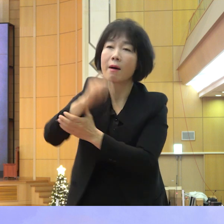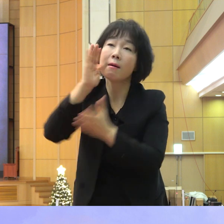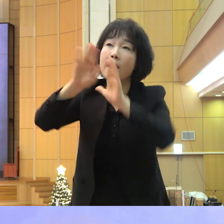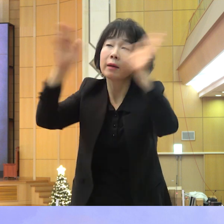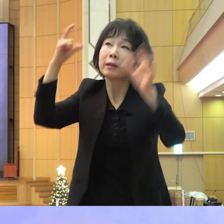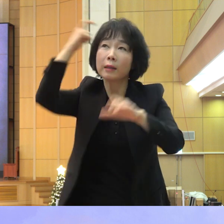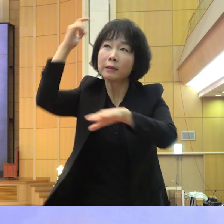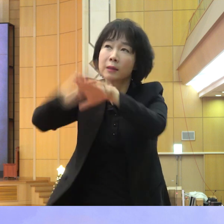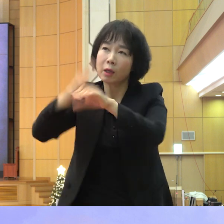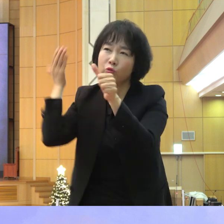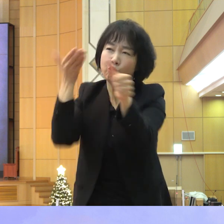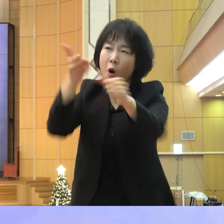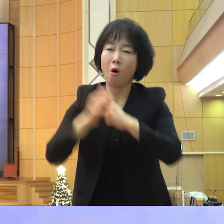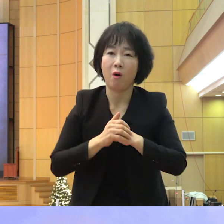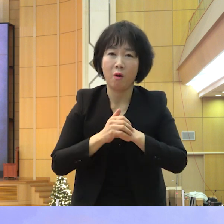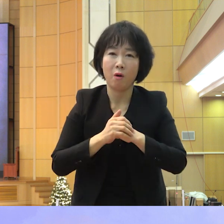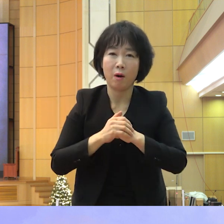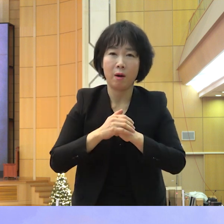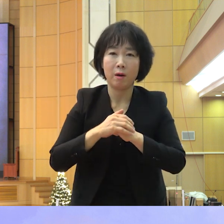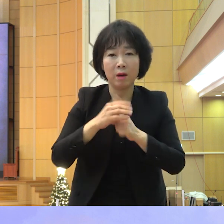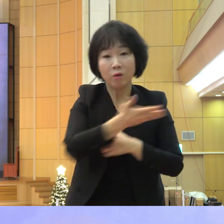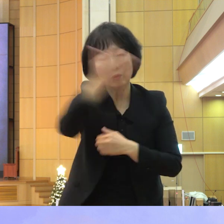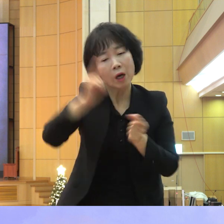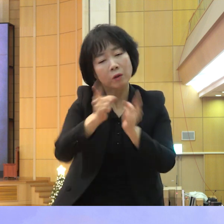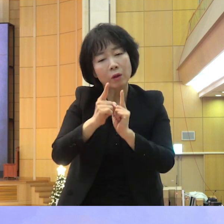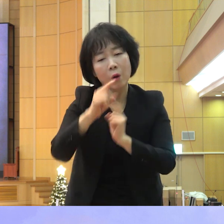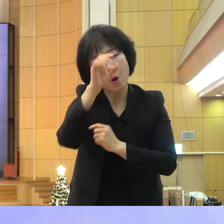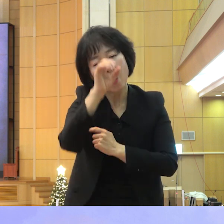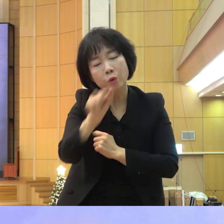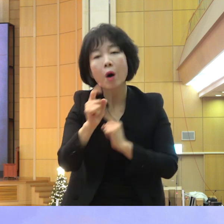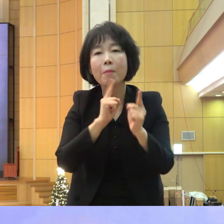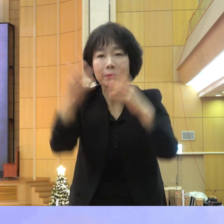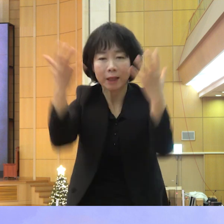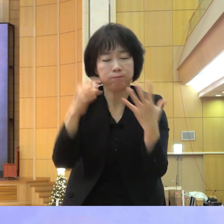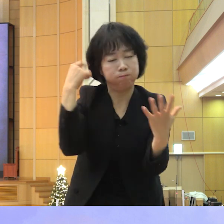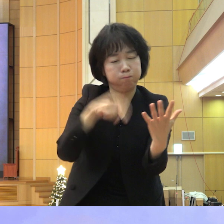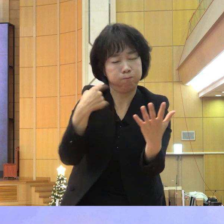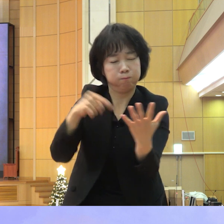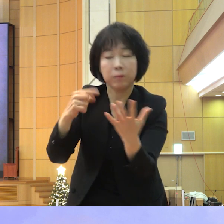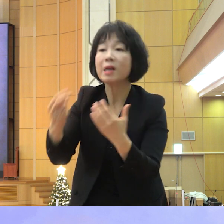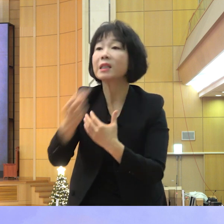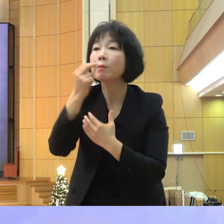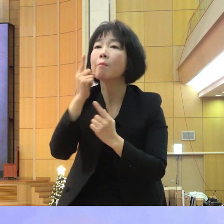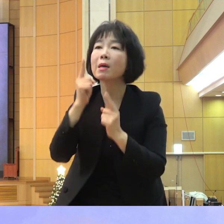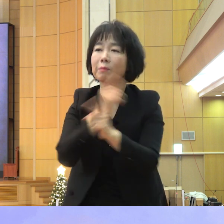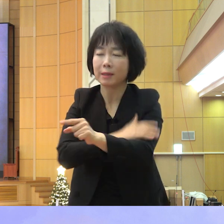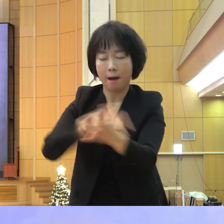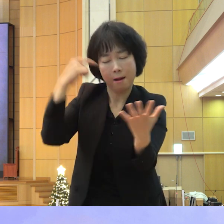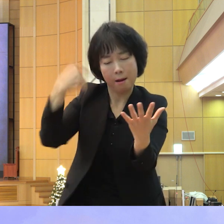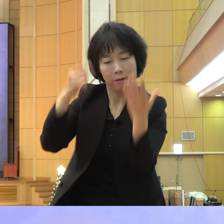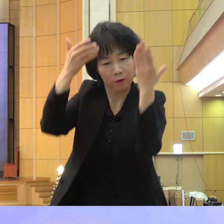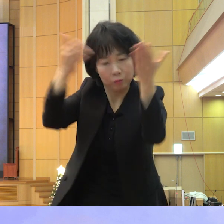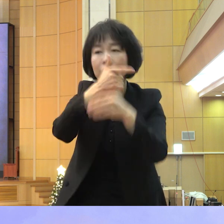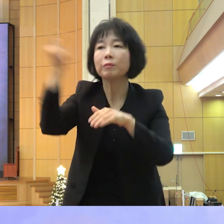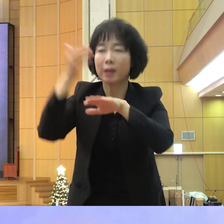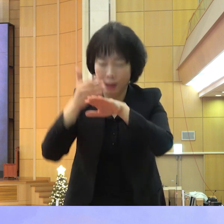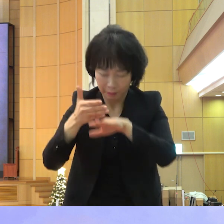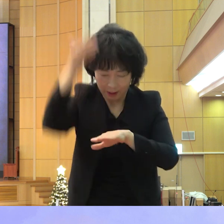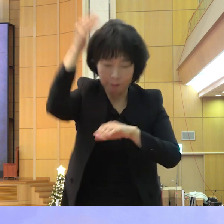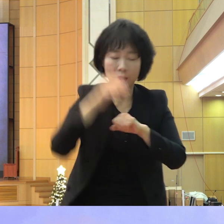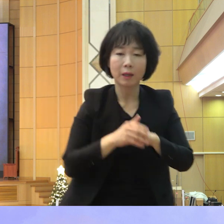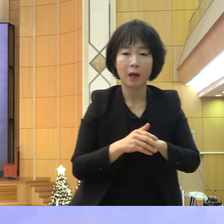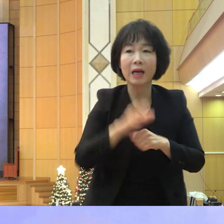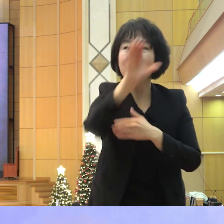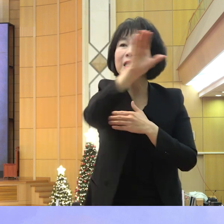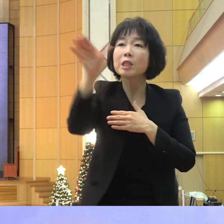하늘의 지혜를 허락하여 주시어서 성도들에게 좋은 만나를 먹이며 생명의 꼴을 먹여줬음을 감사합니다.